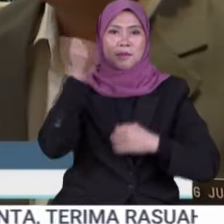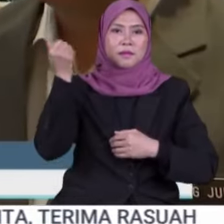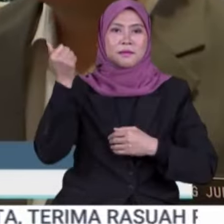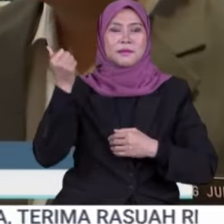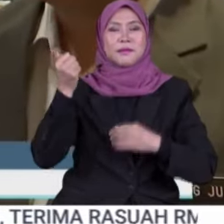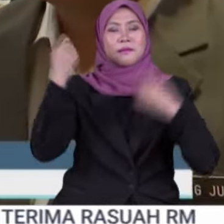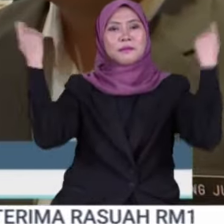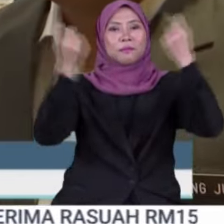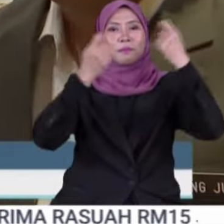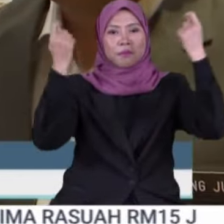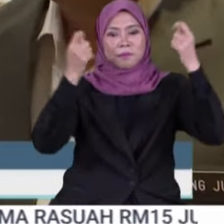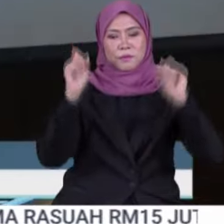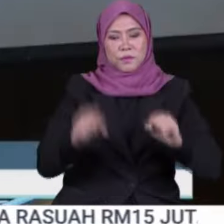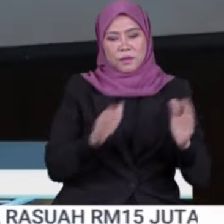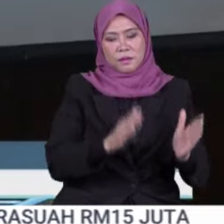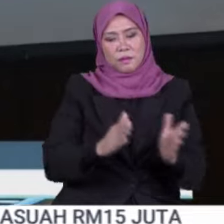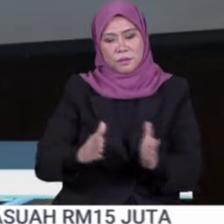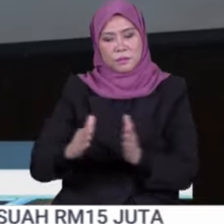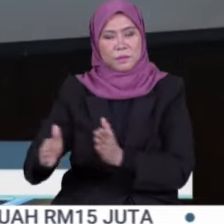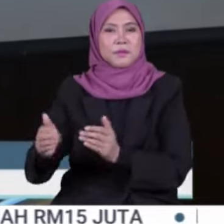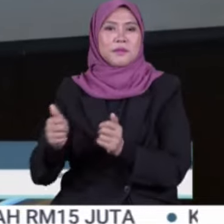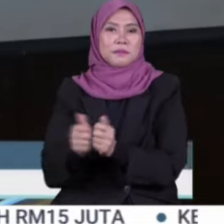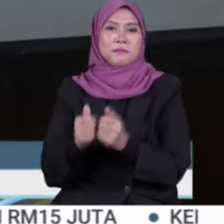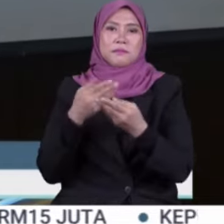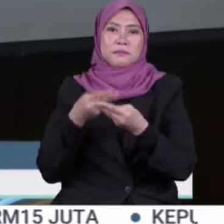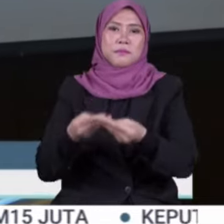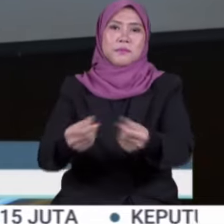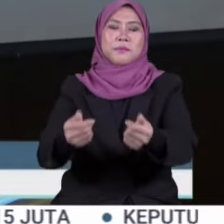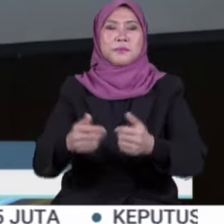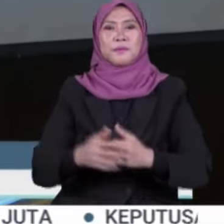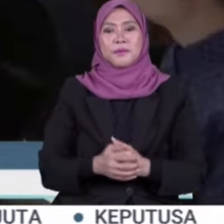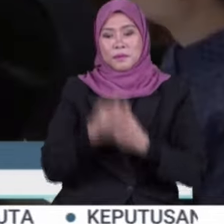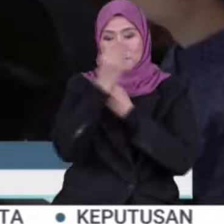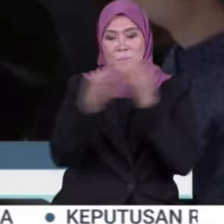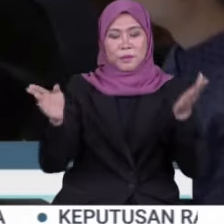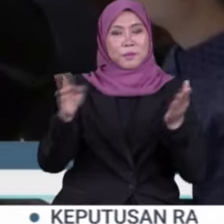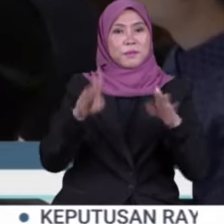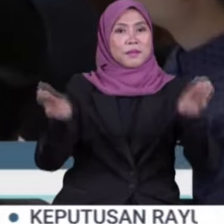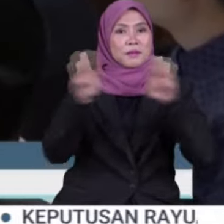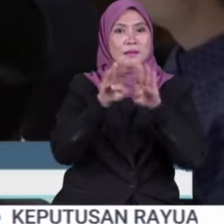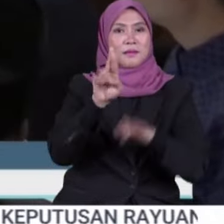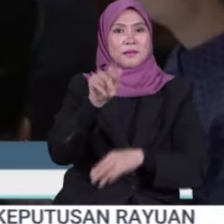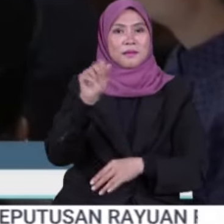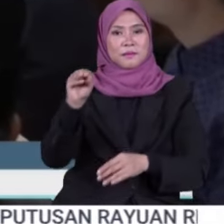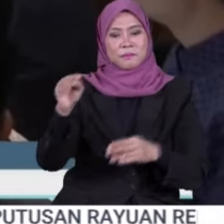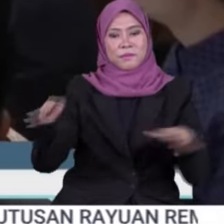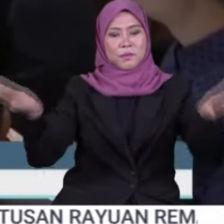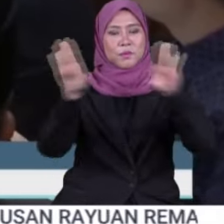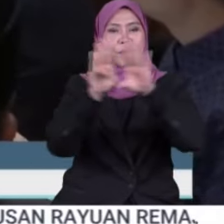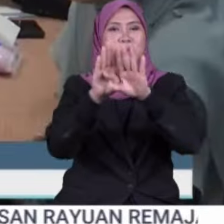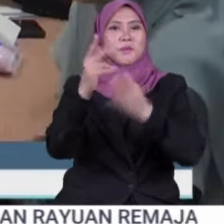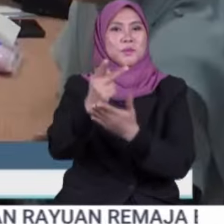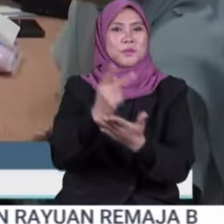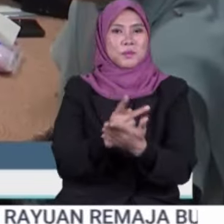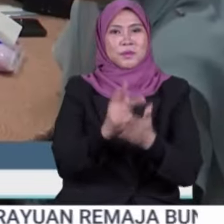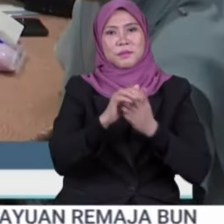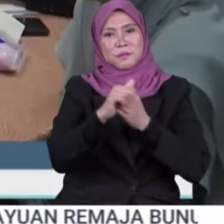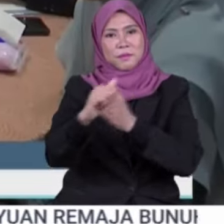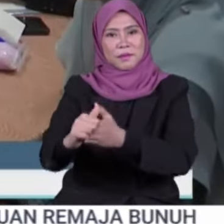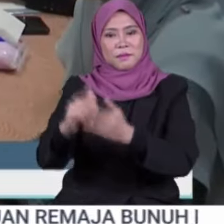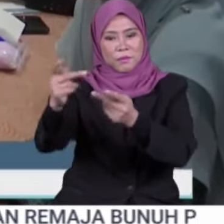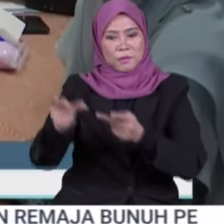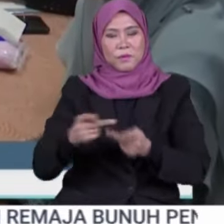itu dapat diatur dengan tertib. Beliau ditemui pemberita RTM selepas majlis penutupan kursus etika kepimpinan dan